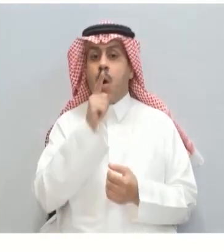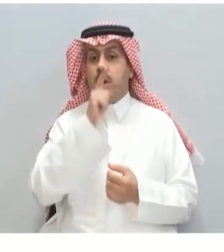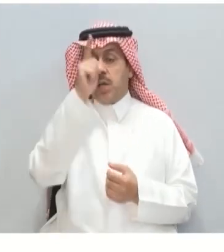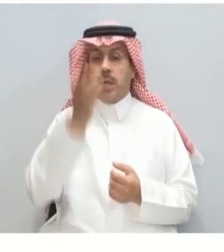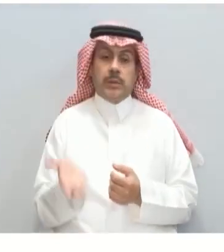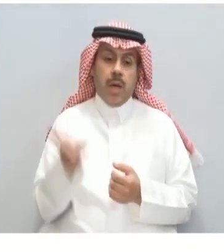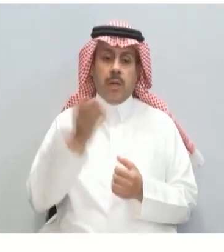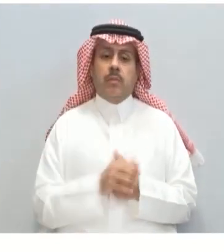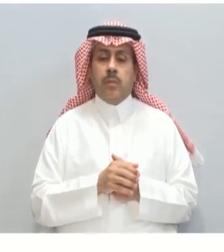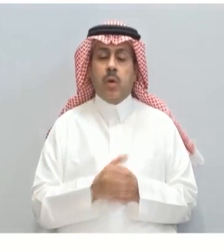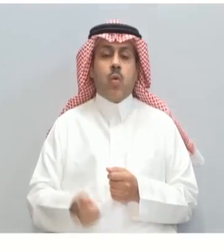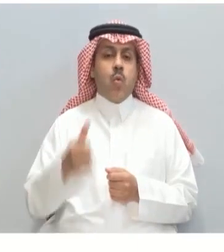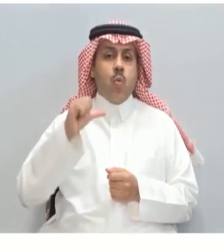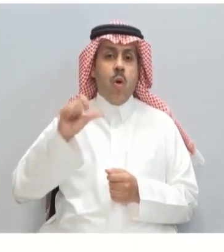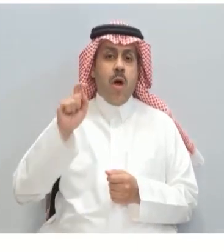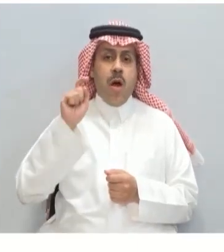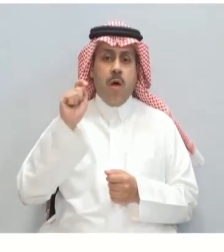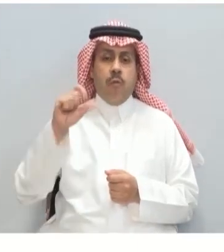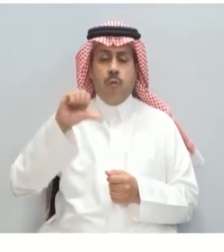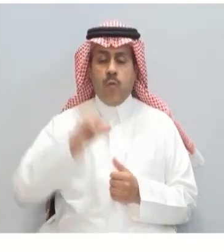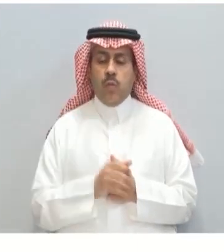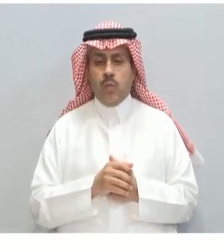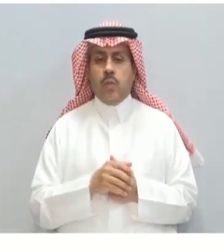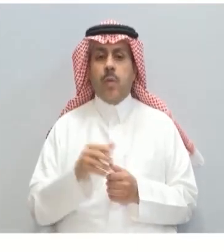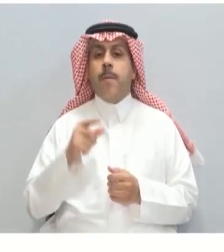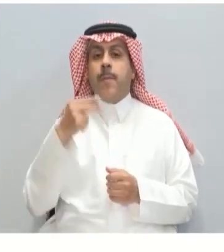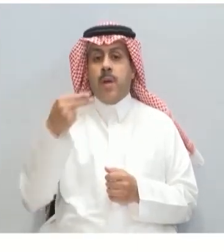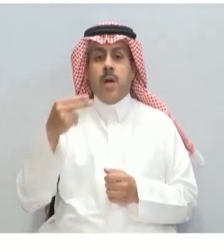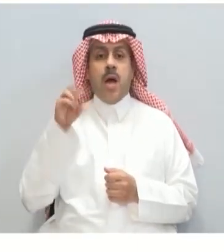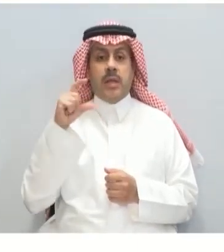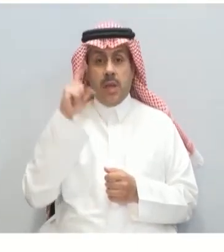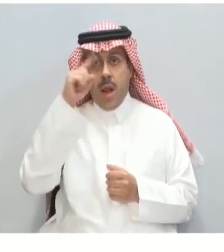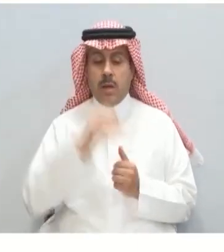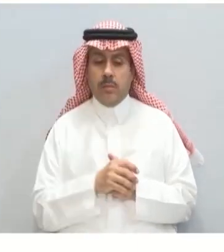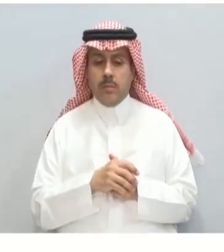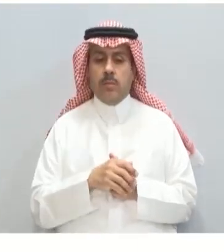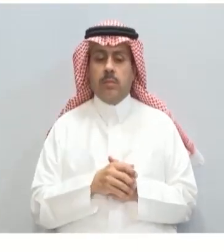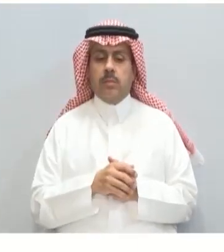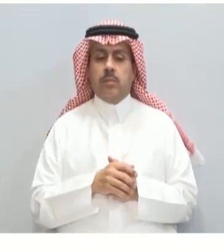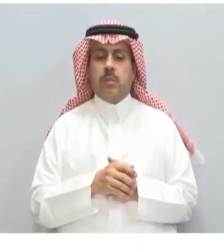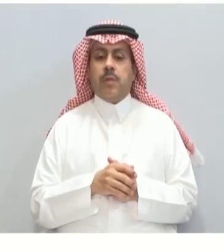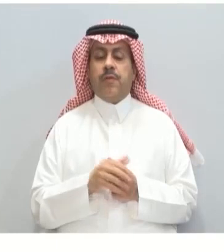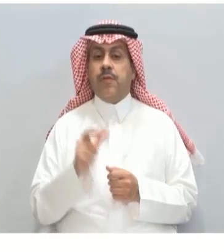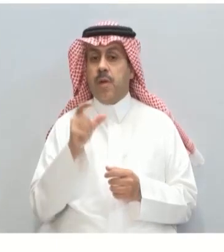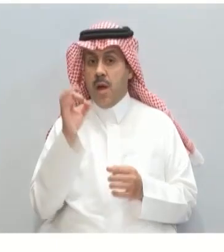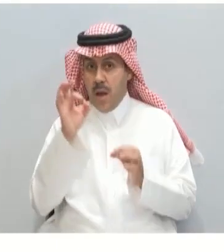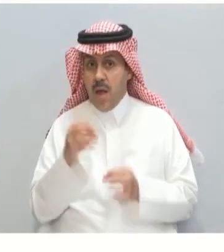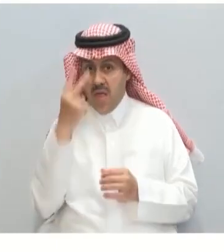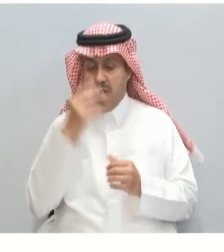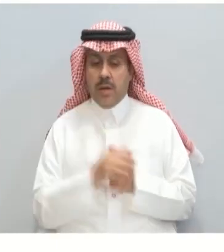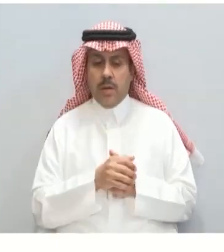تعالى واوفوا بعهد الله اذا عهدتم وهذا معنى في هذه السوره وبين قوله تعالى في موضع